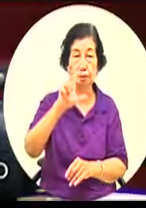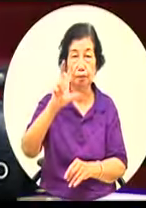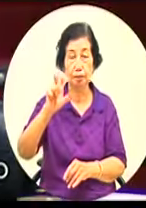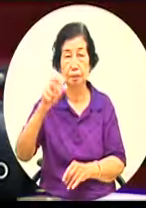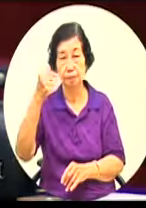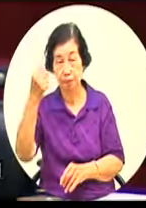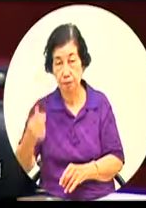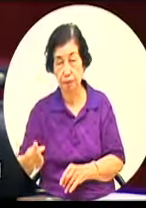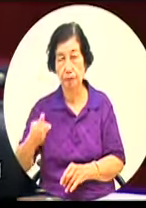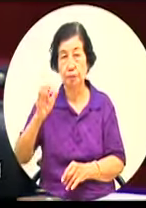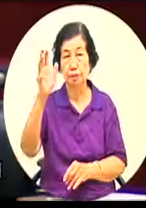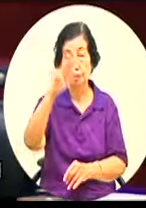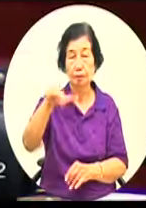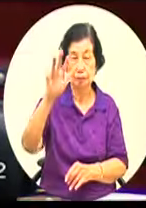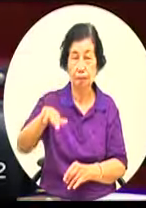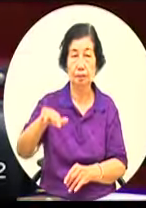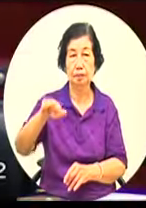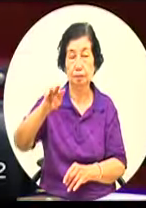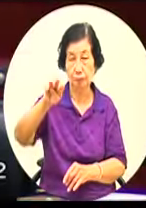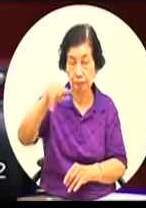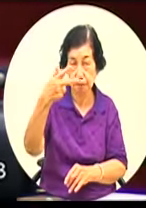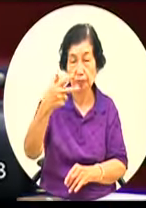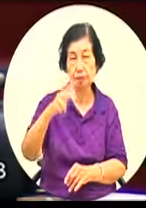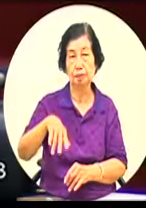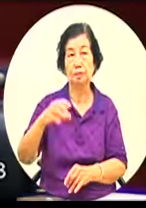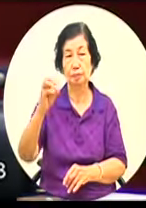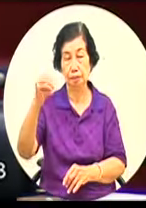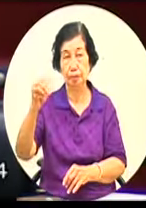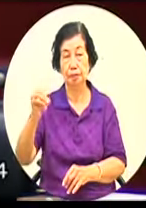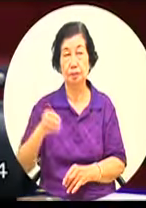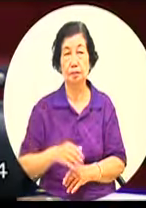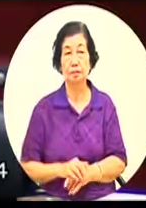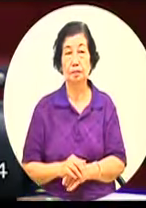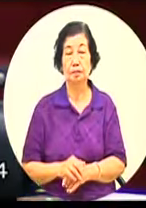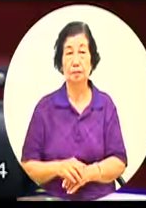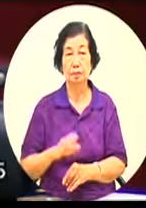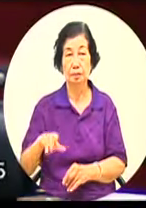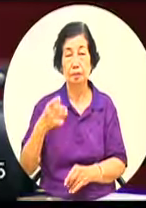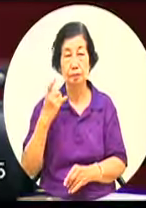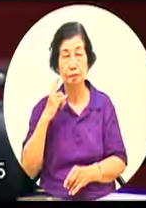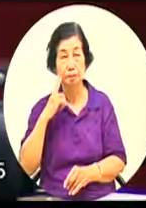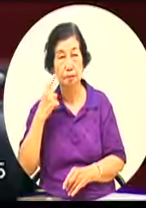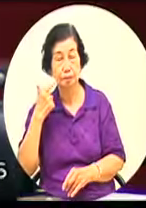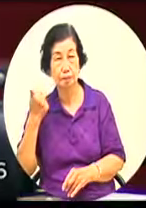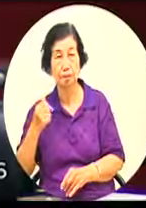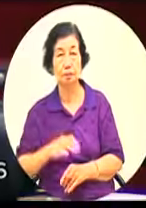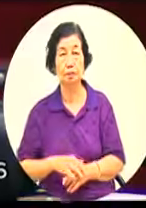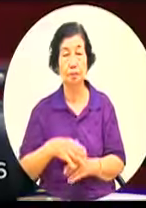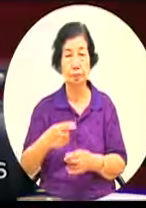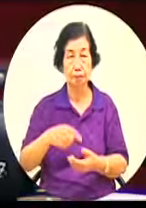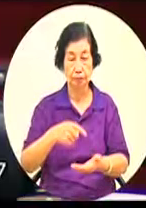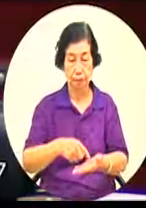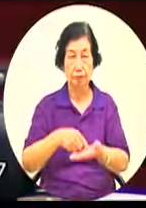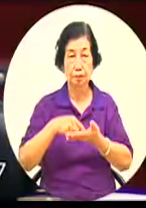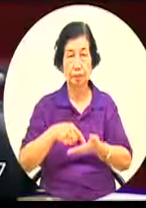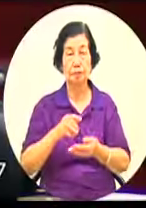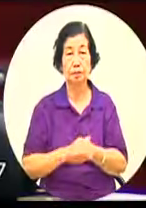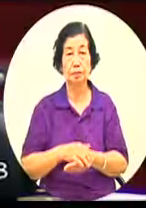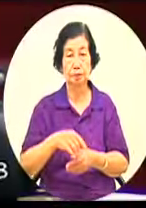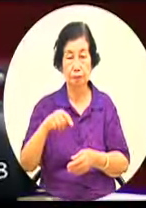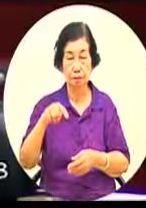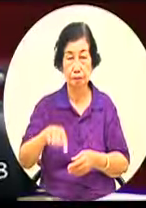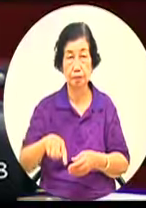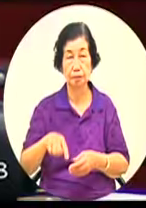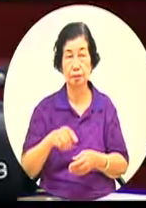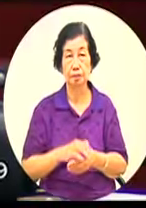77亿8247万。那么非常多的家长来跟本席澄清，这么样的一个庞大的